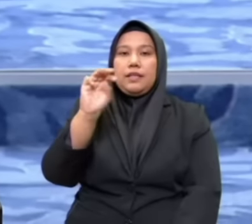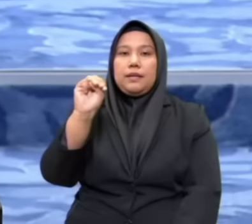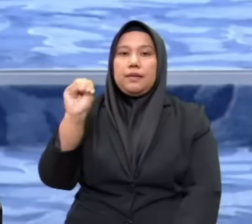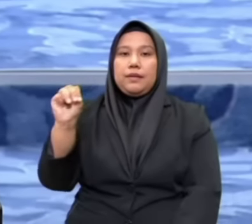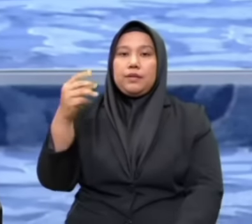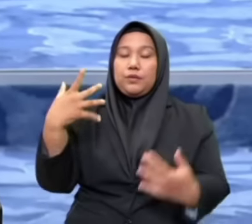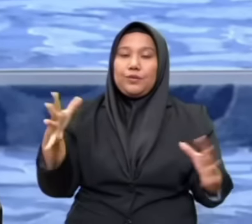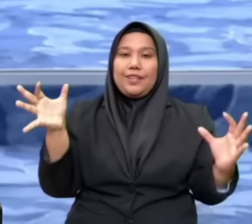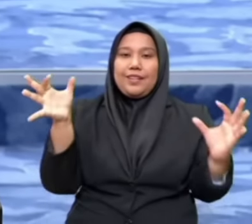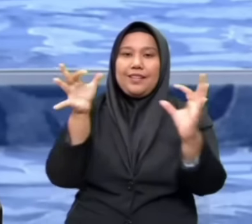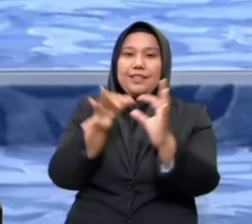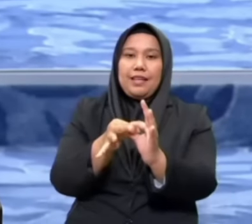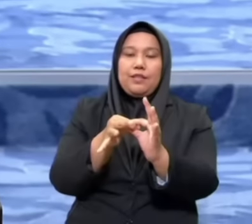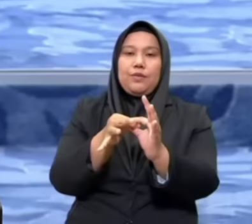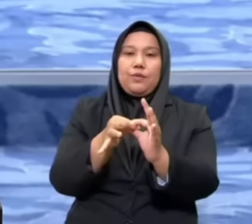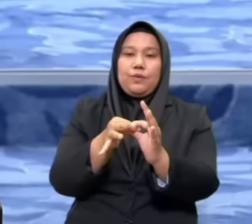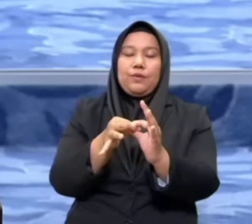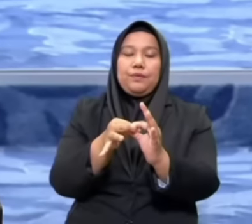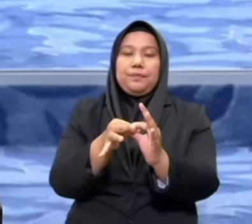disatukan atau digabungkan.